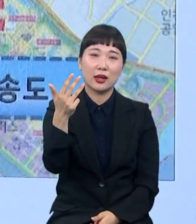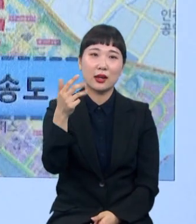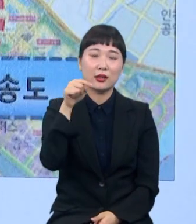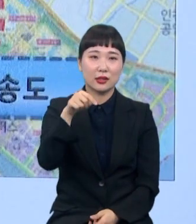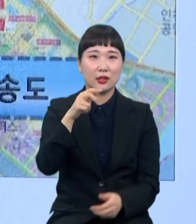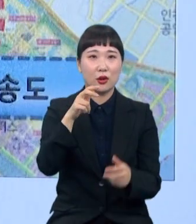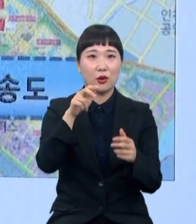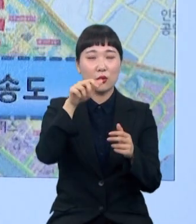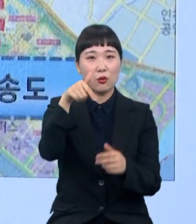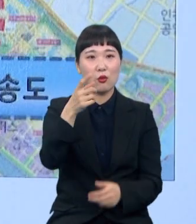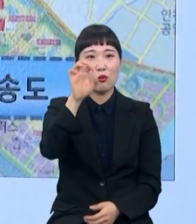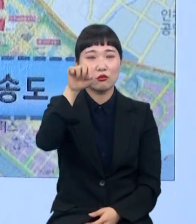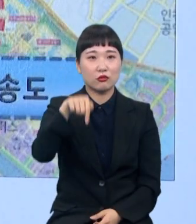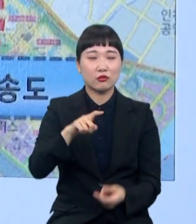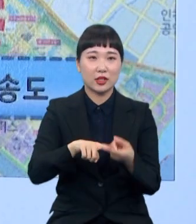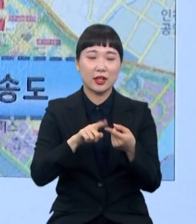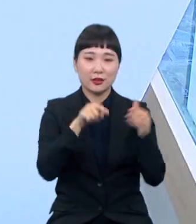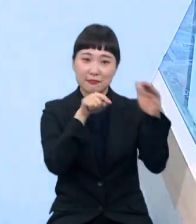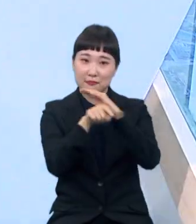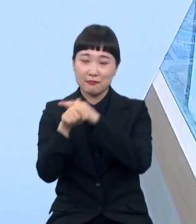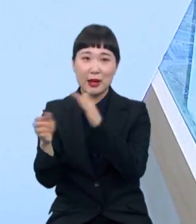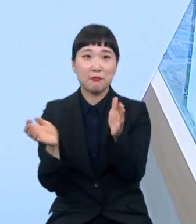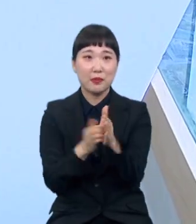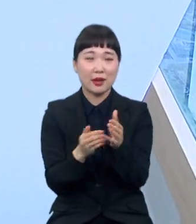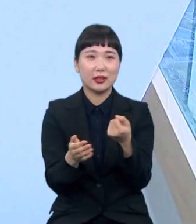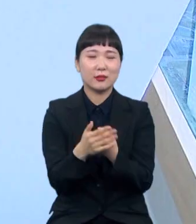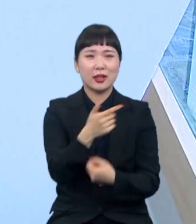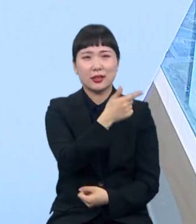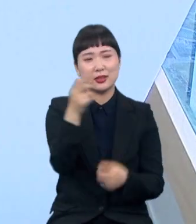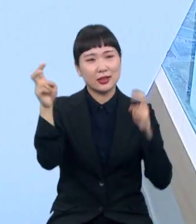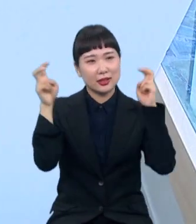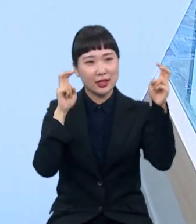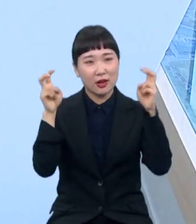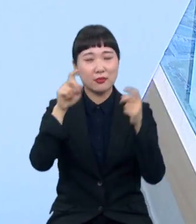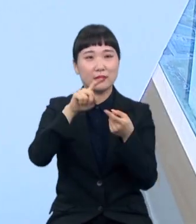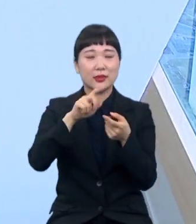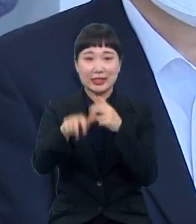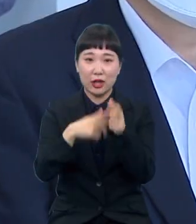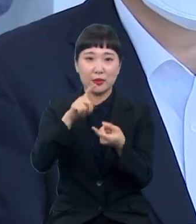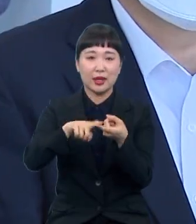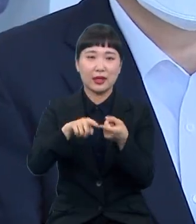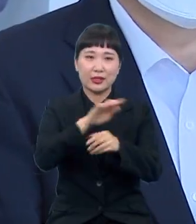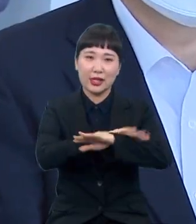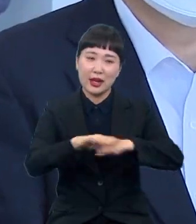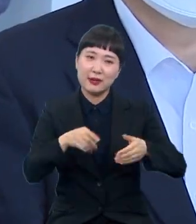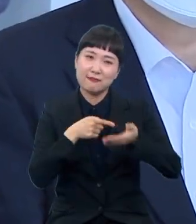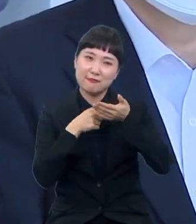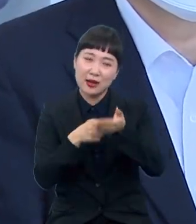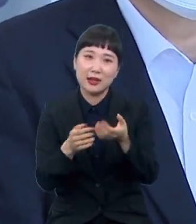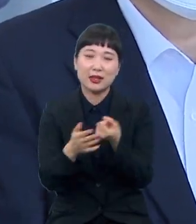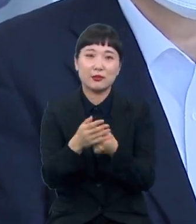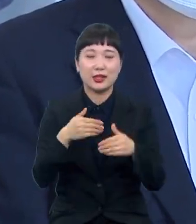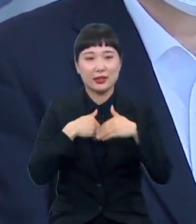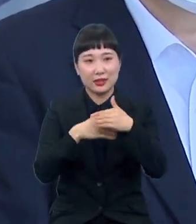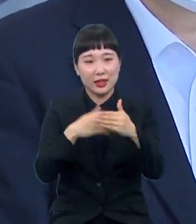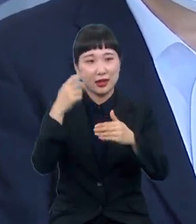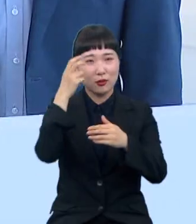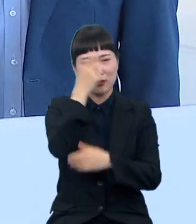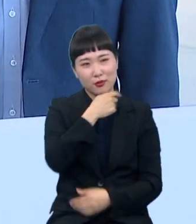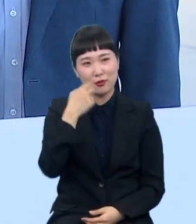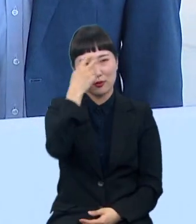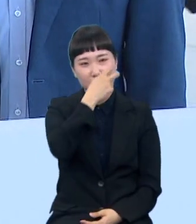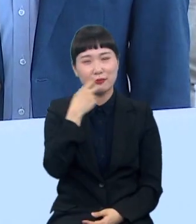곳을 찾았습니다. 특히 굵직한 사업들이 차질 없이 추진될 수 있도록 진행 상황을 꼼꼼히 챙기겠다고